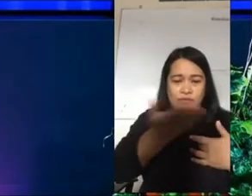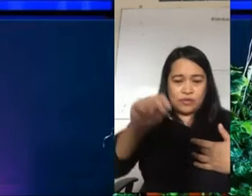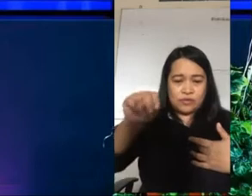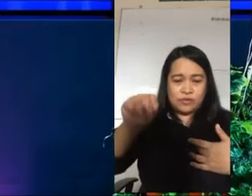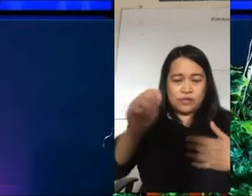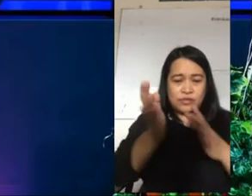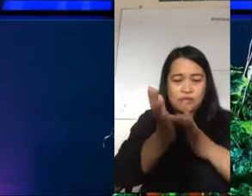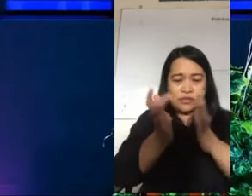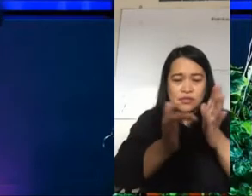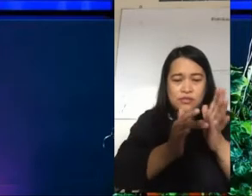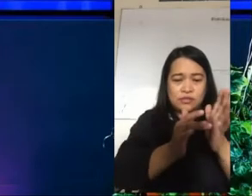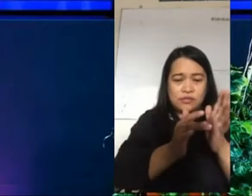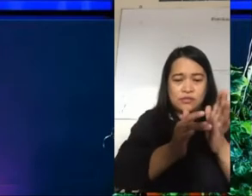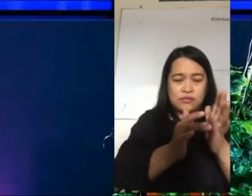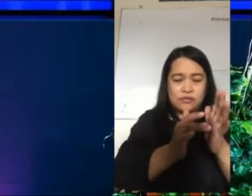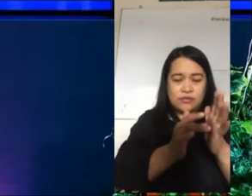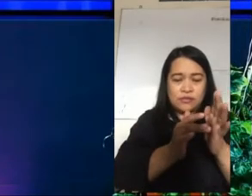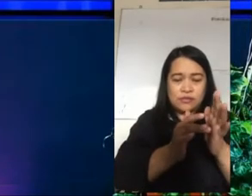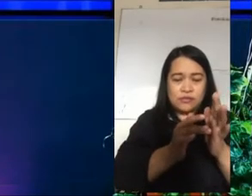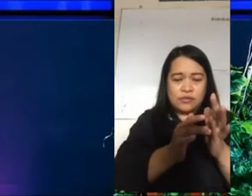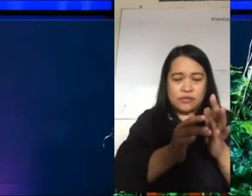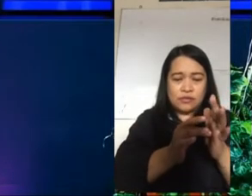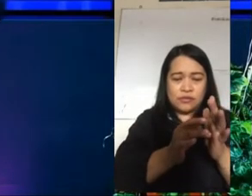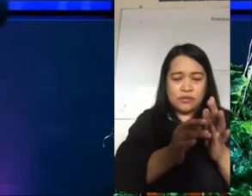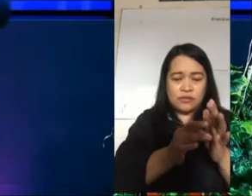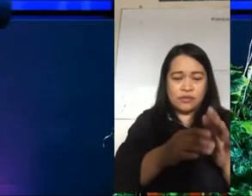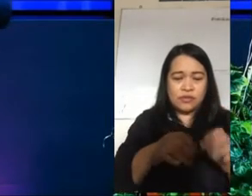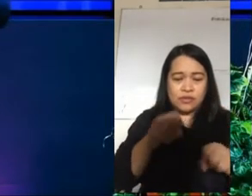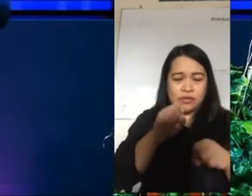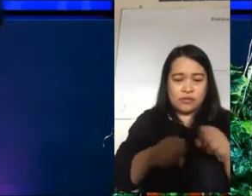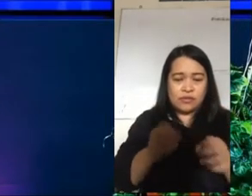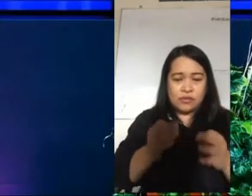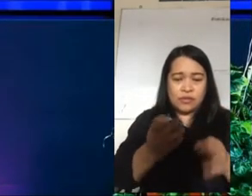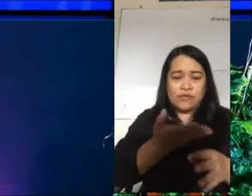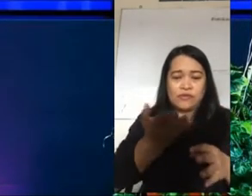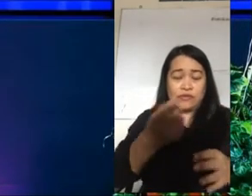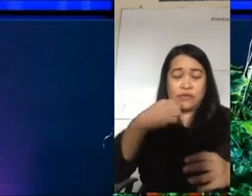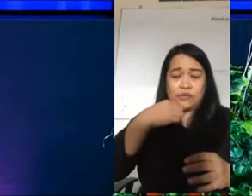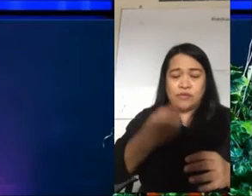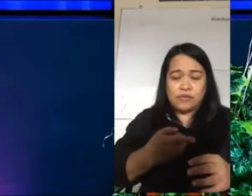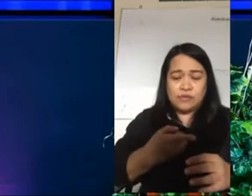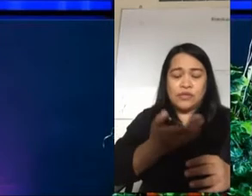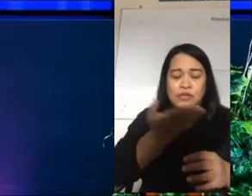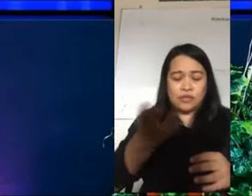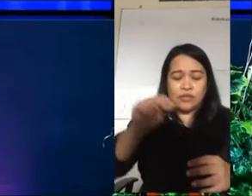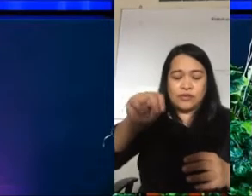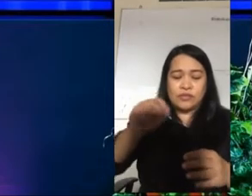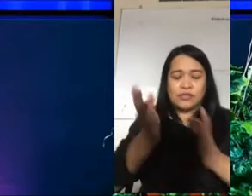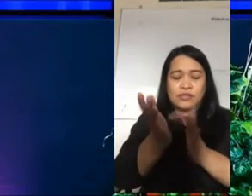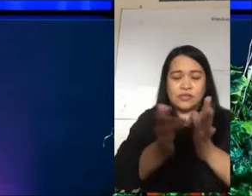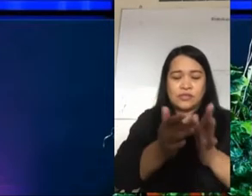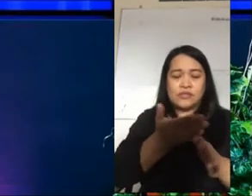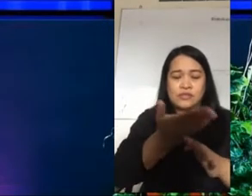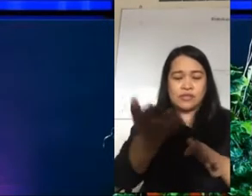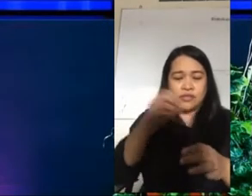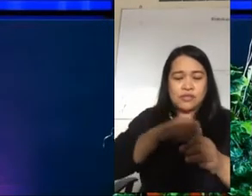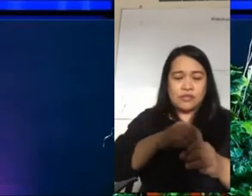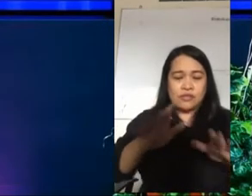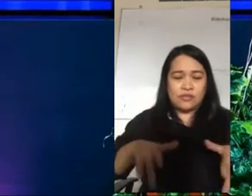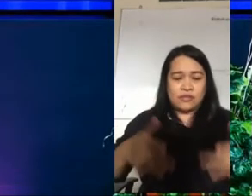gabing ito, kung nagsasabi ka, Pastor, I need Jesus in my heart, nais kong sumabay ka sa panalangin ito. Ito'y